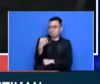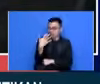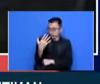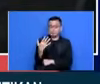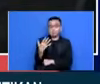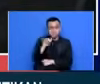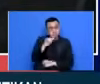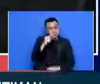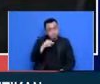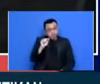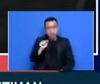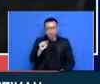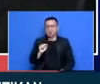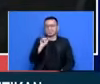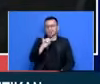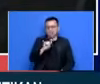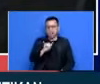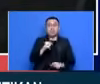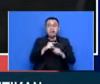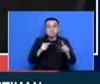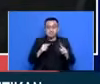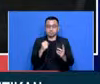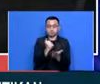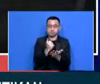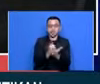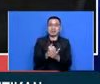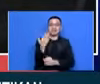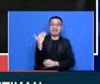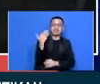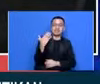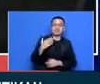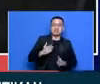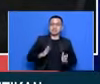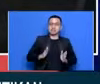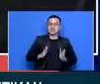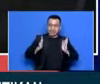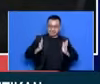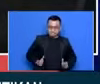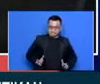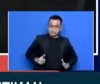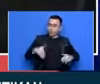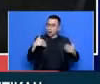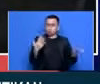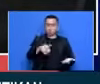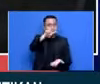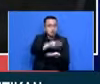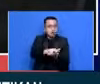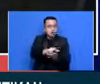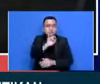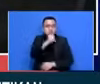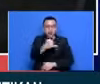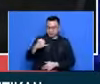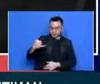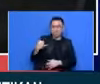Mbak ini ada perdebatan Apakah ini menyangkut perilaku ataukah menyangkut putusan sedangkan KY itu adalah